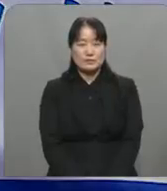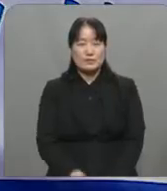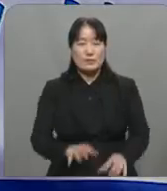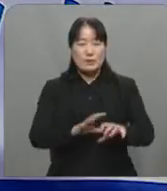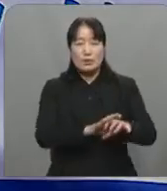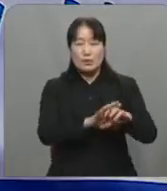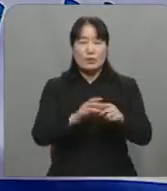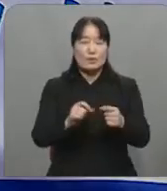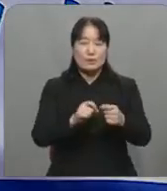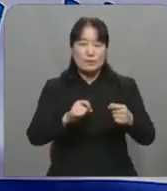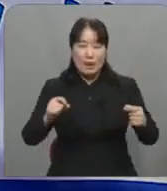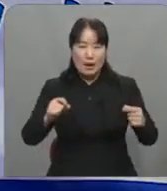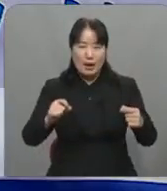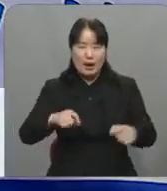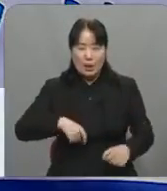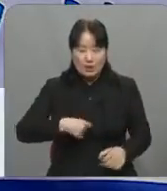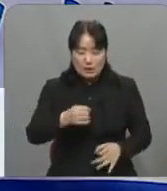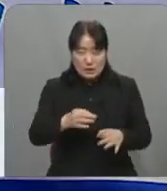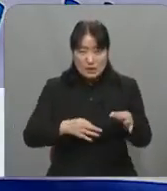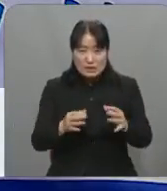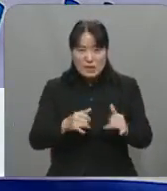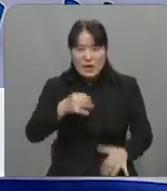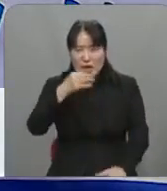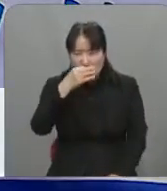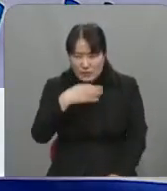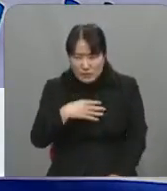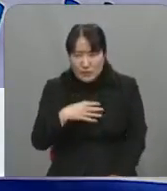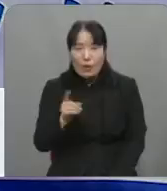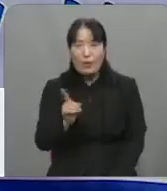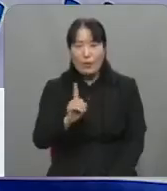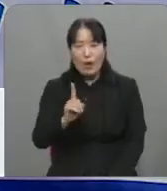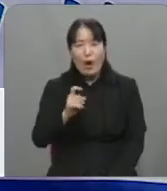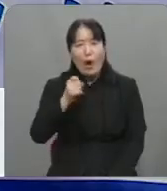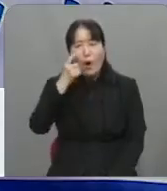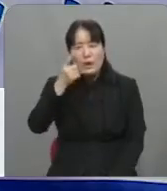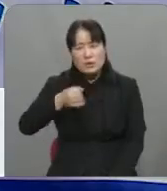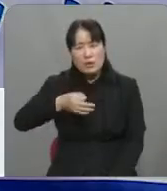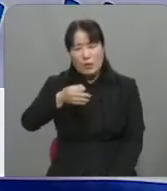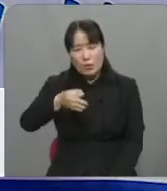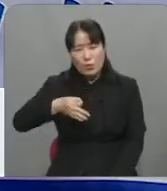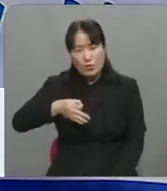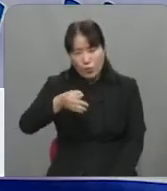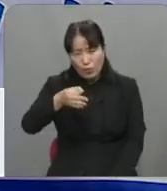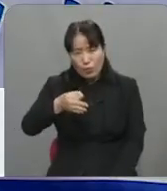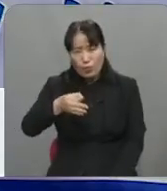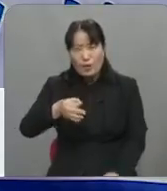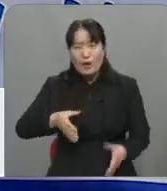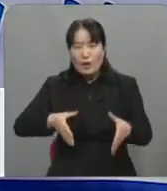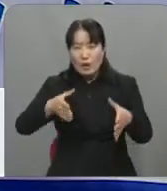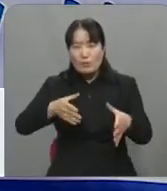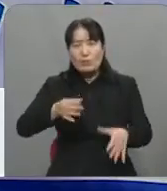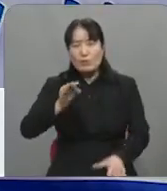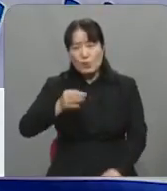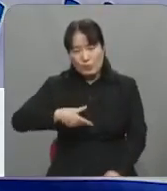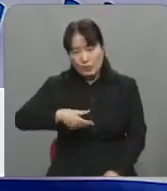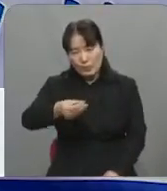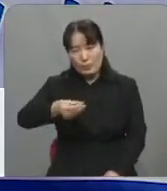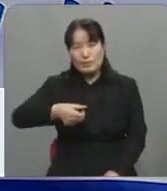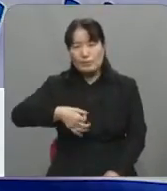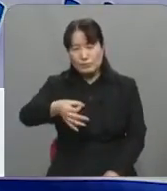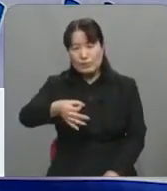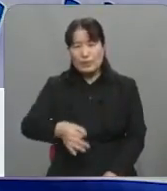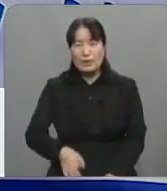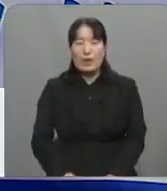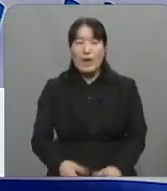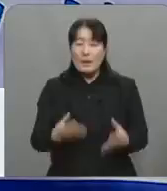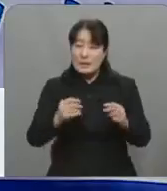코론 알고 장기와 속에 자영업자들이 가장 힘들어 하는 것은 다달이 꼬박꼬박 내야 하는 점포 임대료 입니다 그런데 많지는